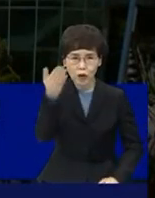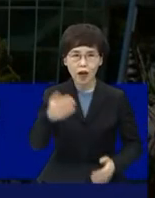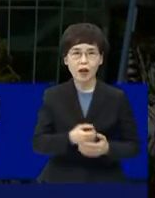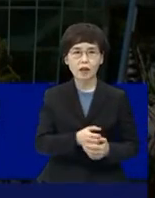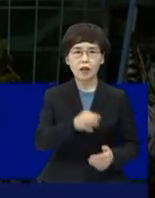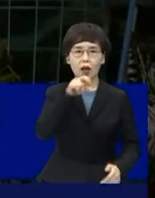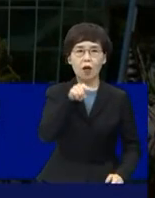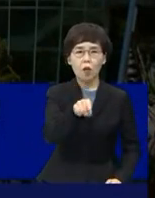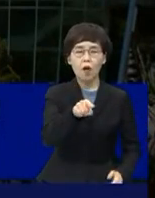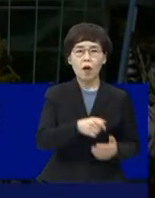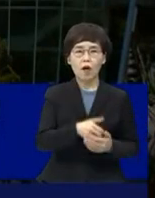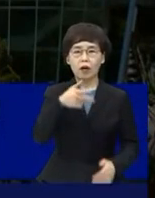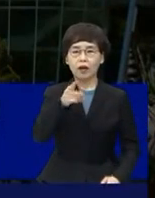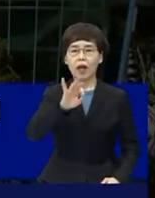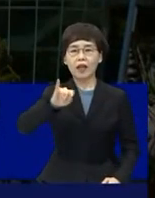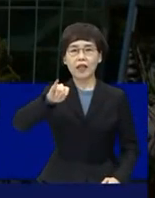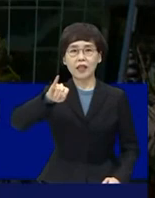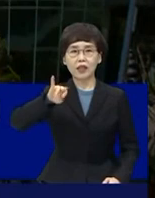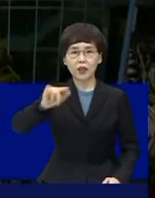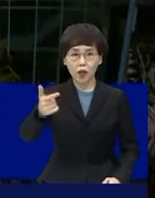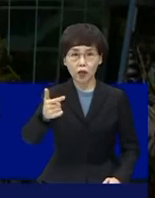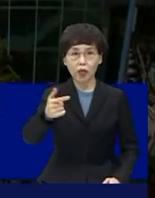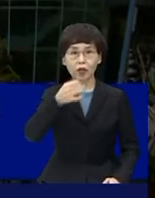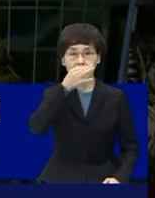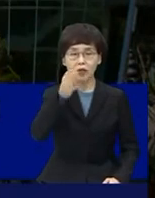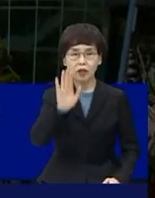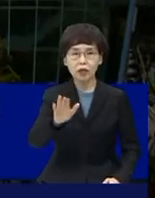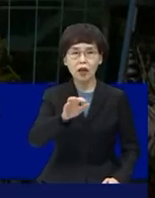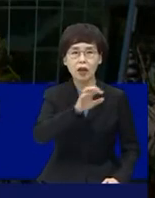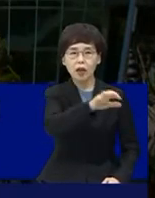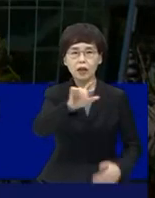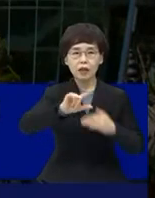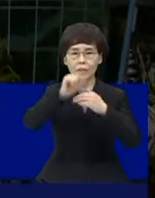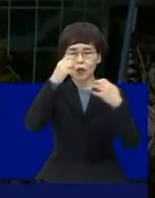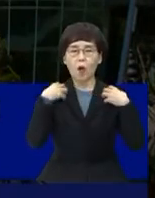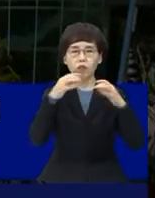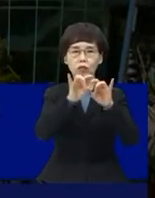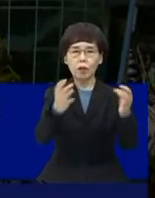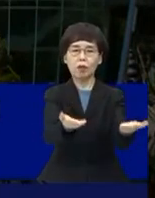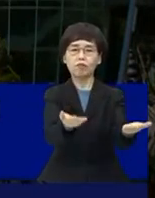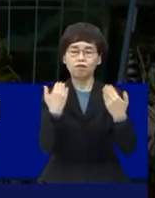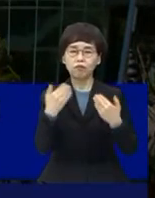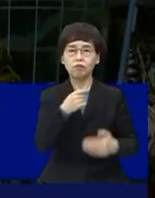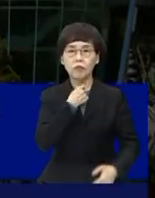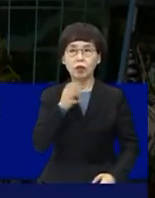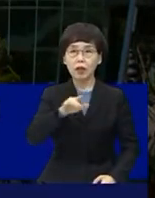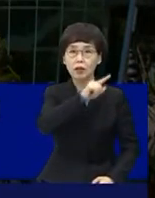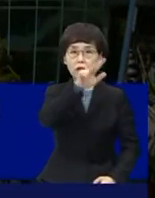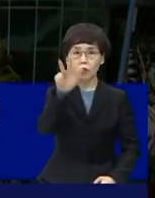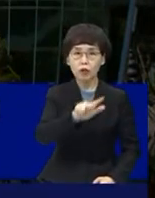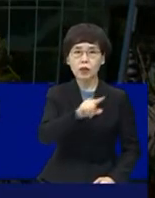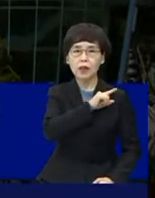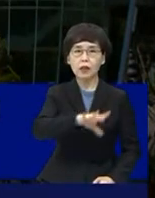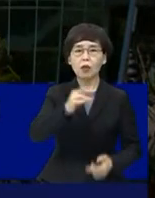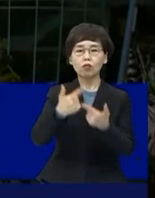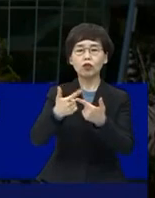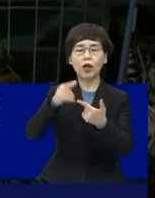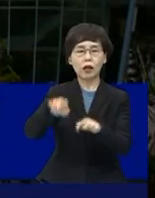각 지자체마다 이 워케이션을 유치하려는 경쟁이 치열합니다. 전국에서 처음으로 부산의 워케이션 거점센터가